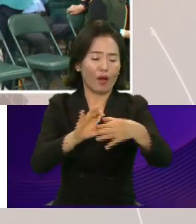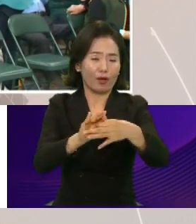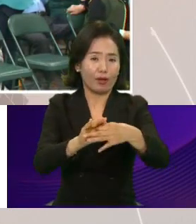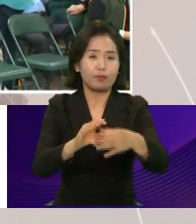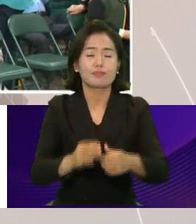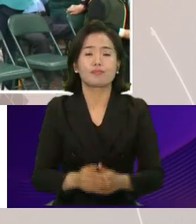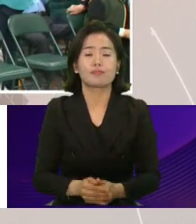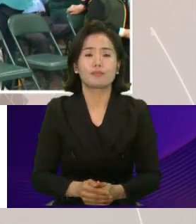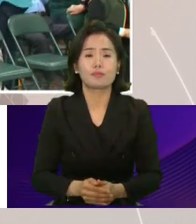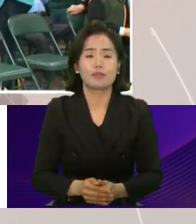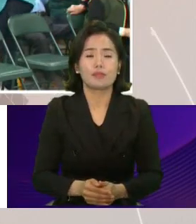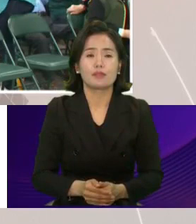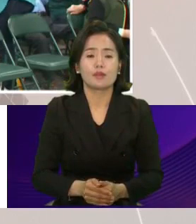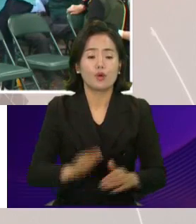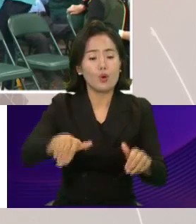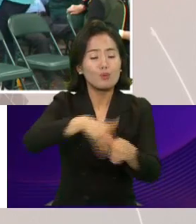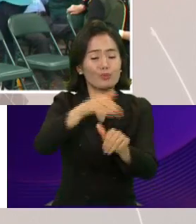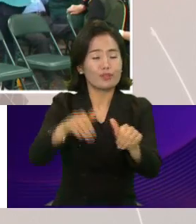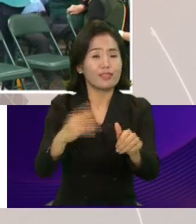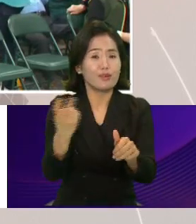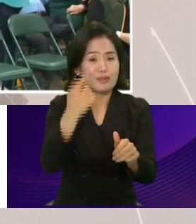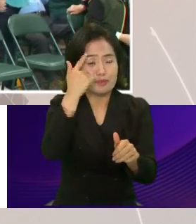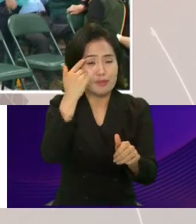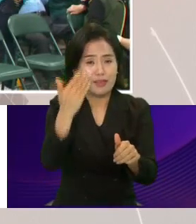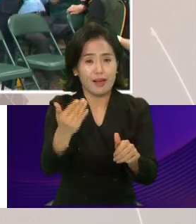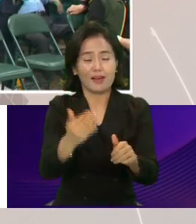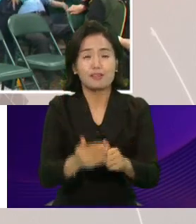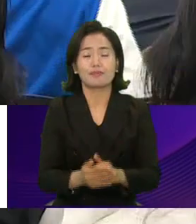연결합니다. 임지은 기자, 그곳 분위기 어떻습니까?